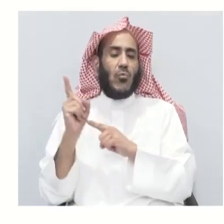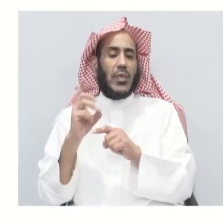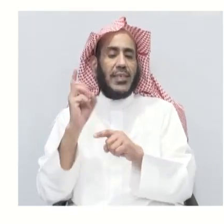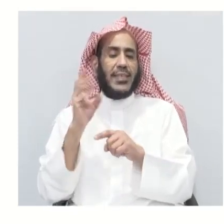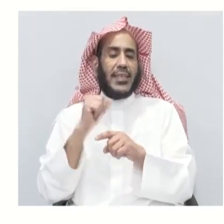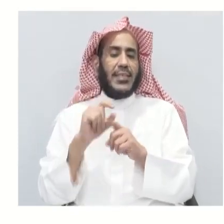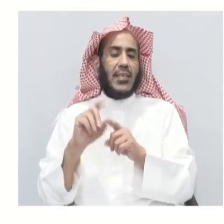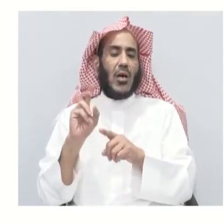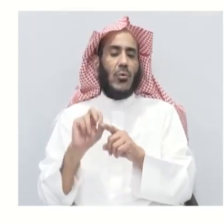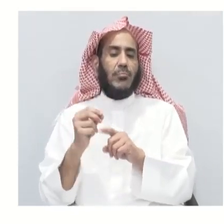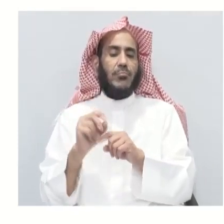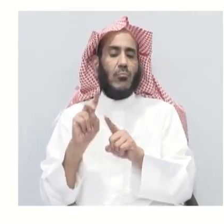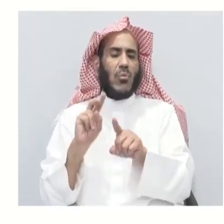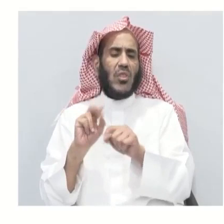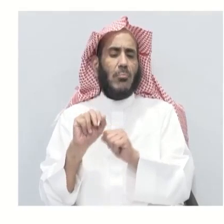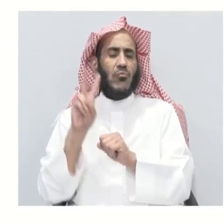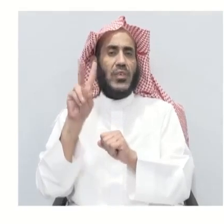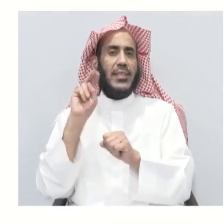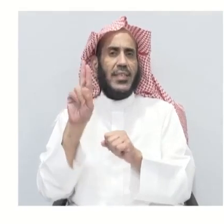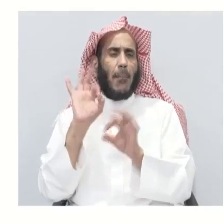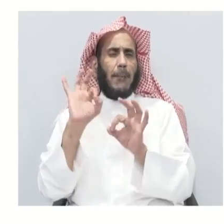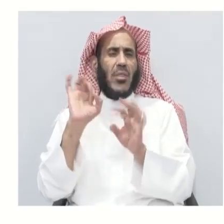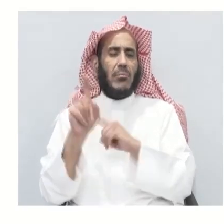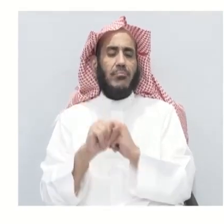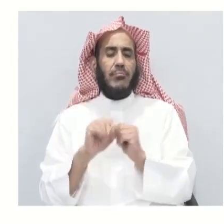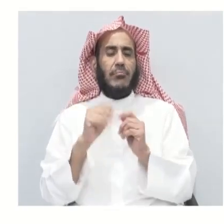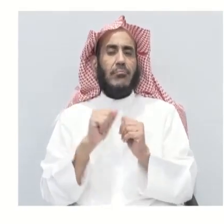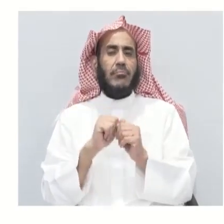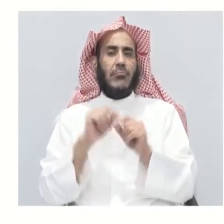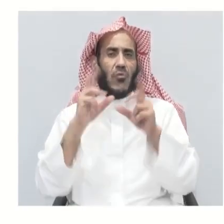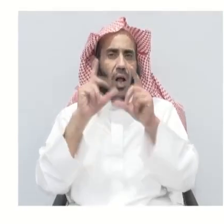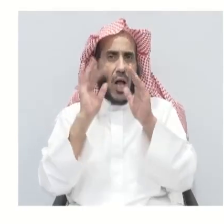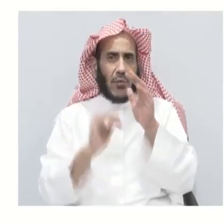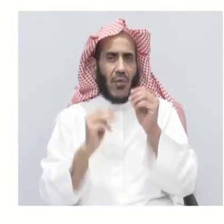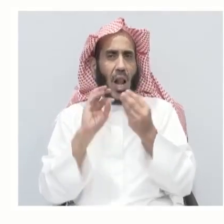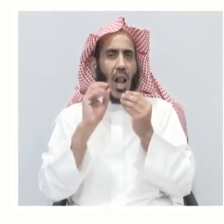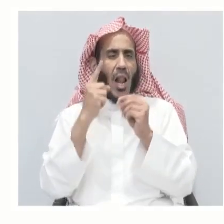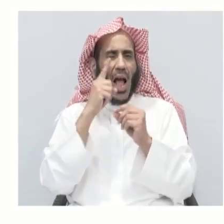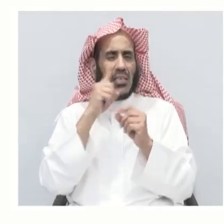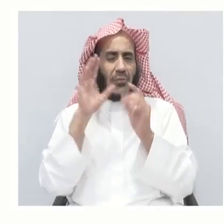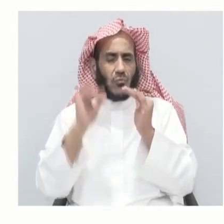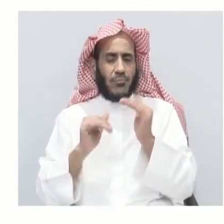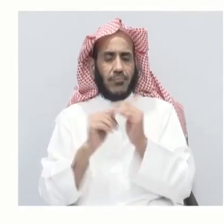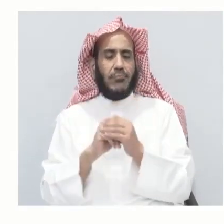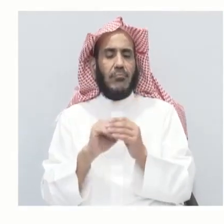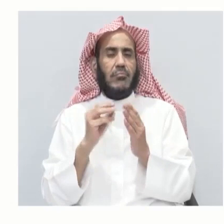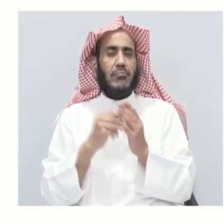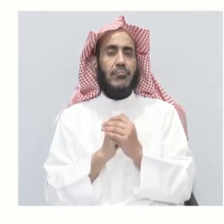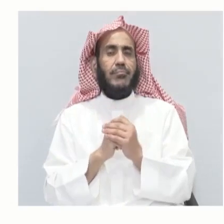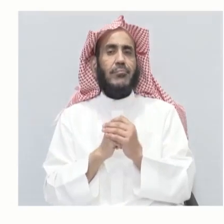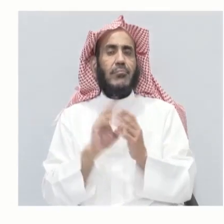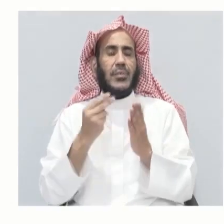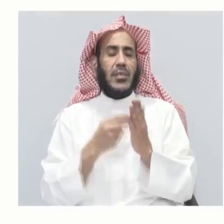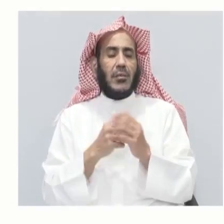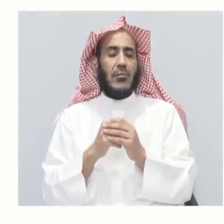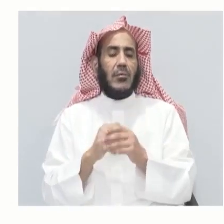ستستعين بها من الرسم اذا تستطيع ان تكتب عزيزي الطالب تستطيع ان تكتب ان ماذا ان